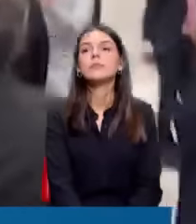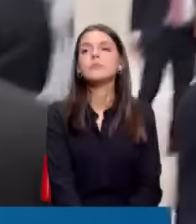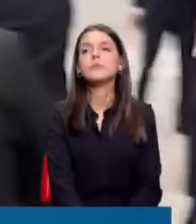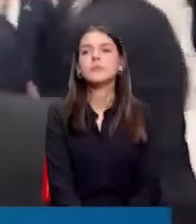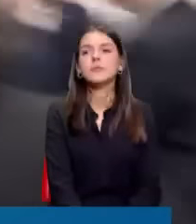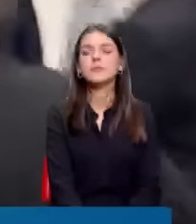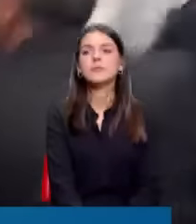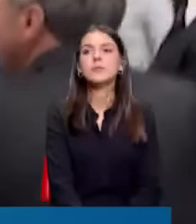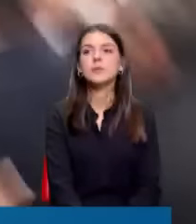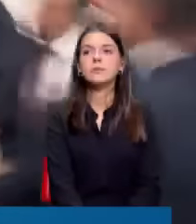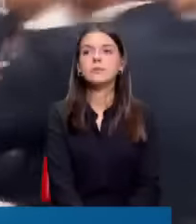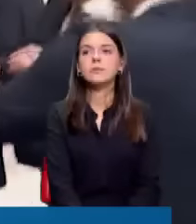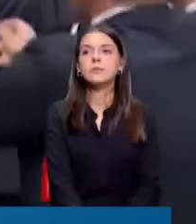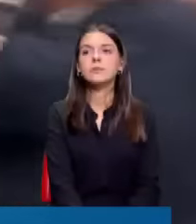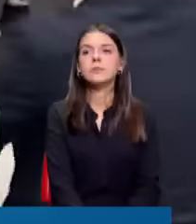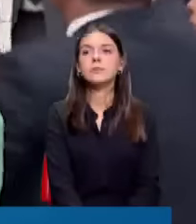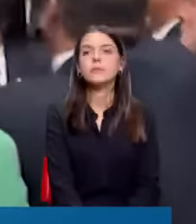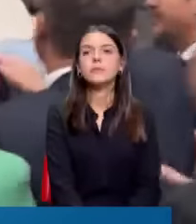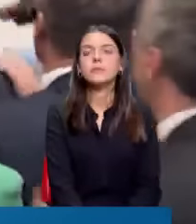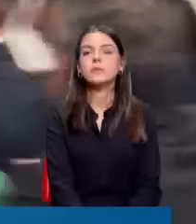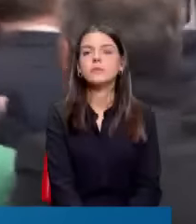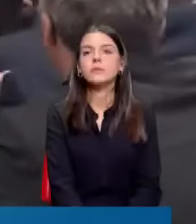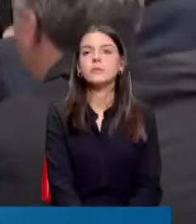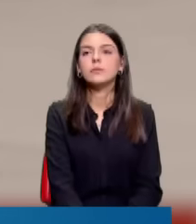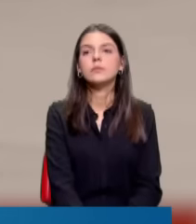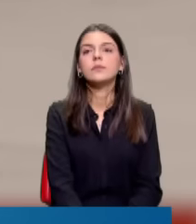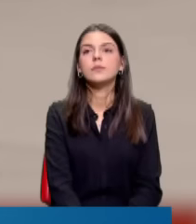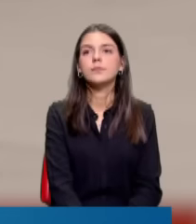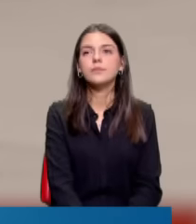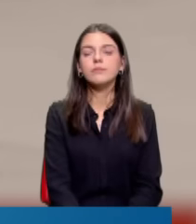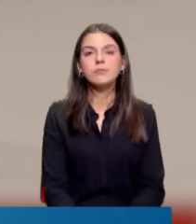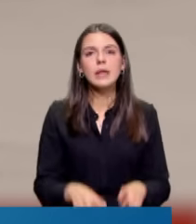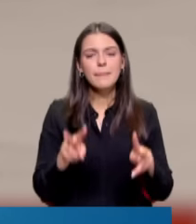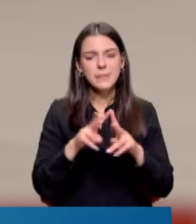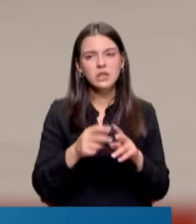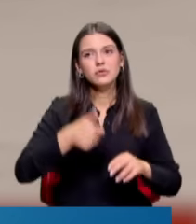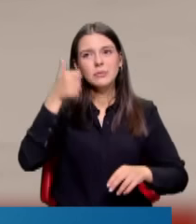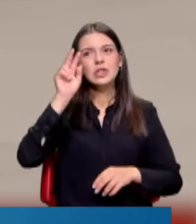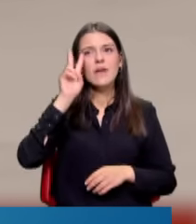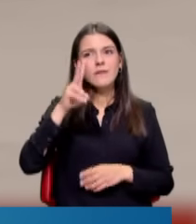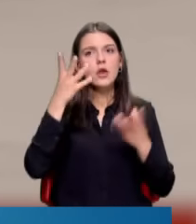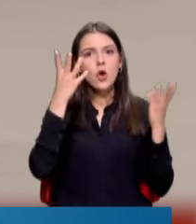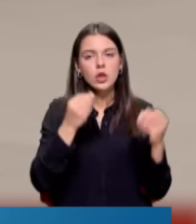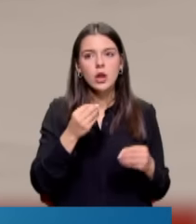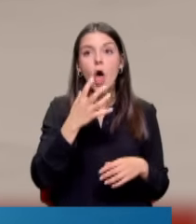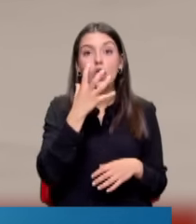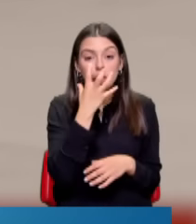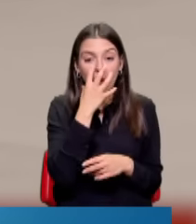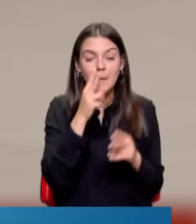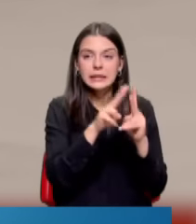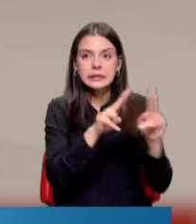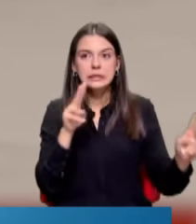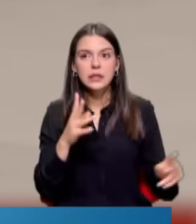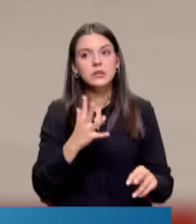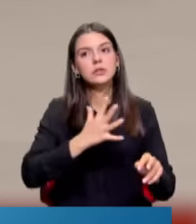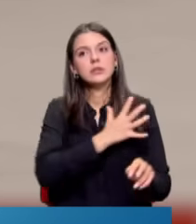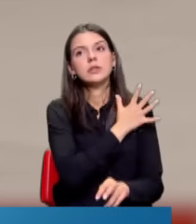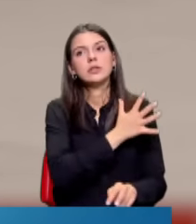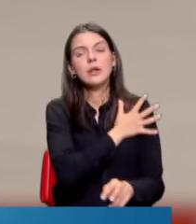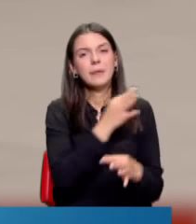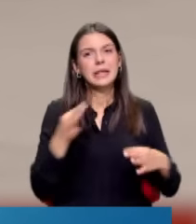Alçak herif! Alçak herif! Alçak! Meclis Başkan Vekili olarak nöbet sırası Cumhuriyet Halk